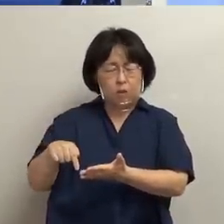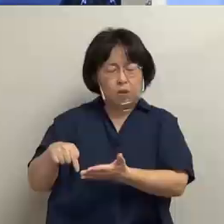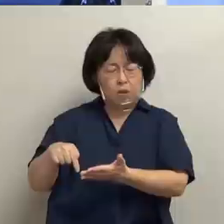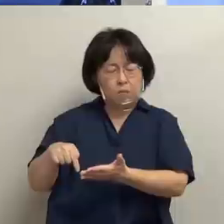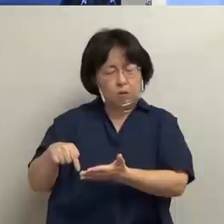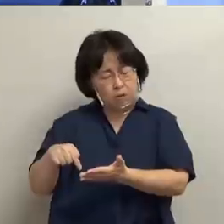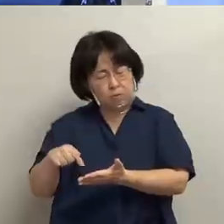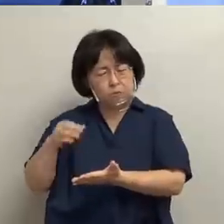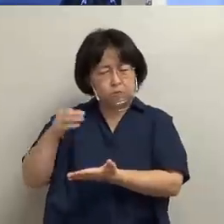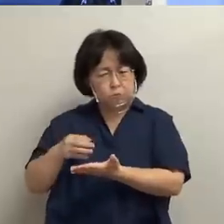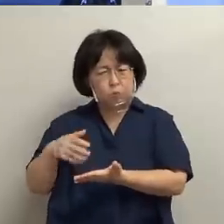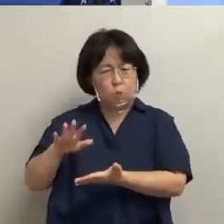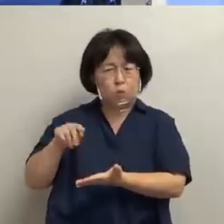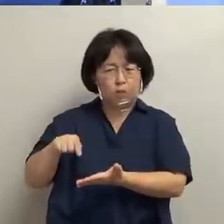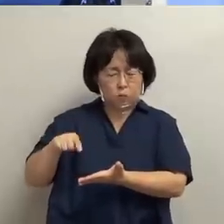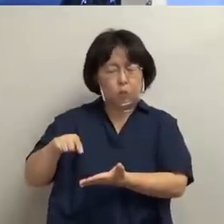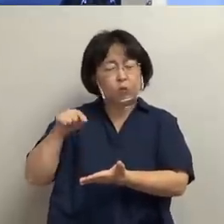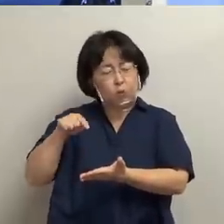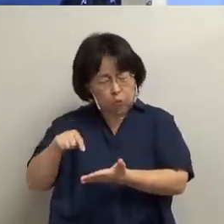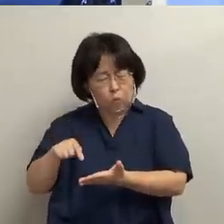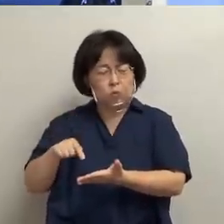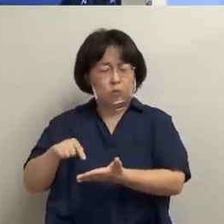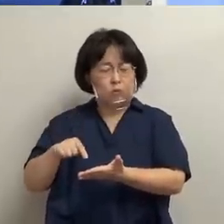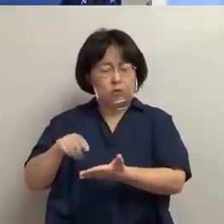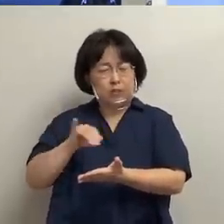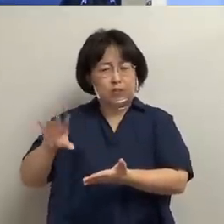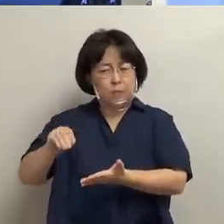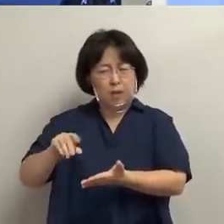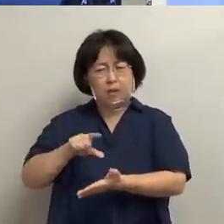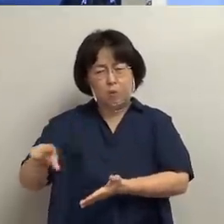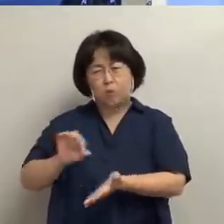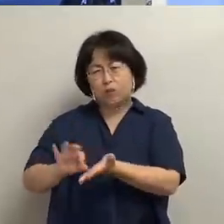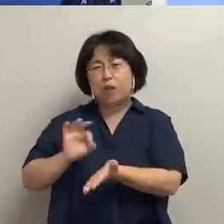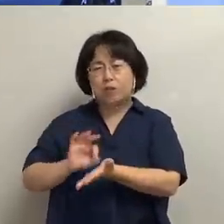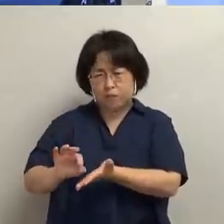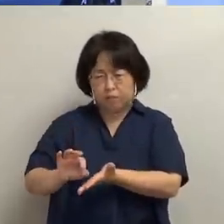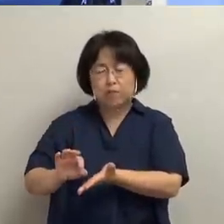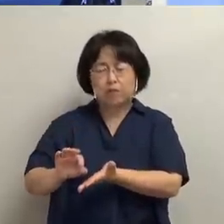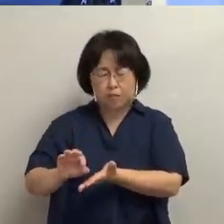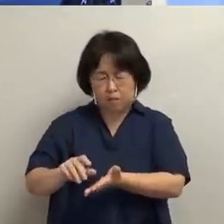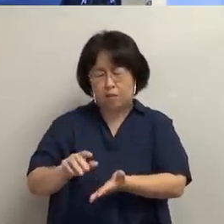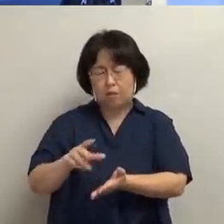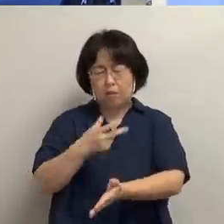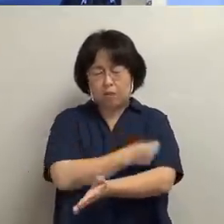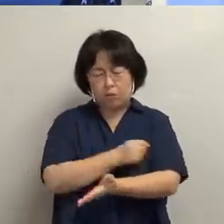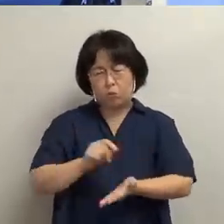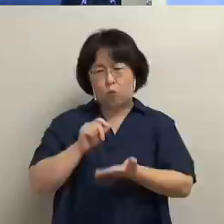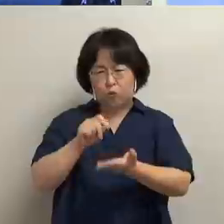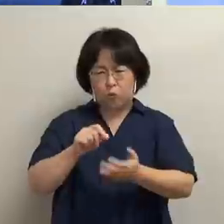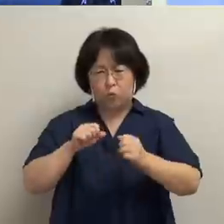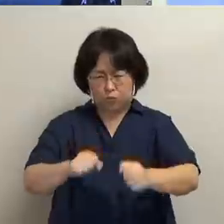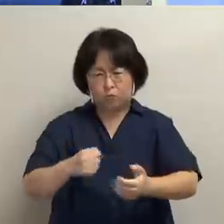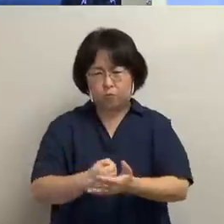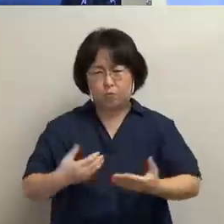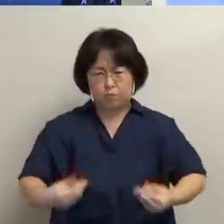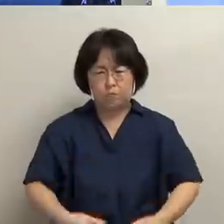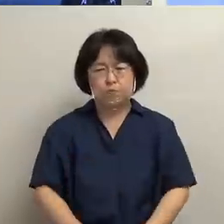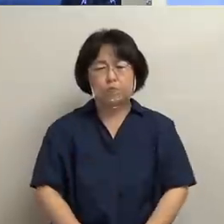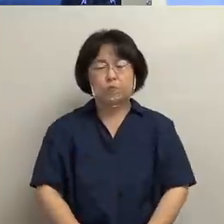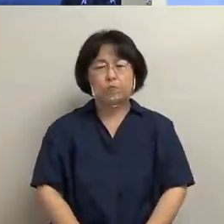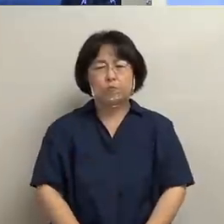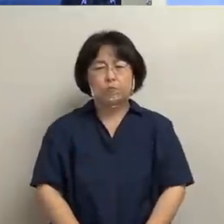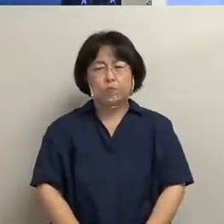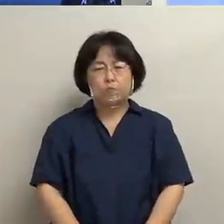あらゆることの中にこれをやってみようということなので今日薄いの中でぜひやらせてほしいと申し上げたということです